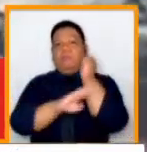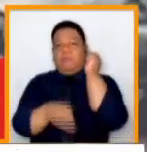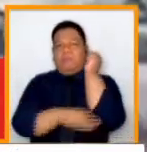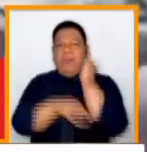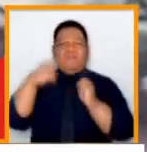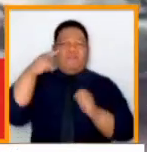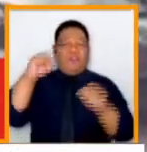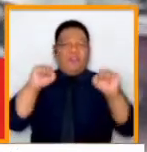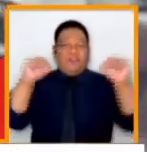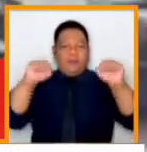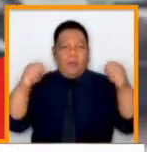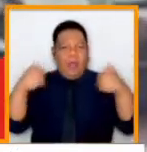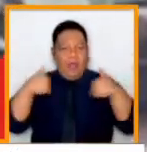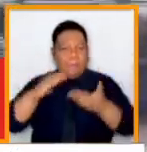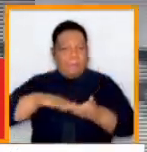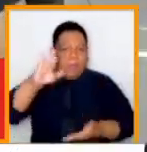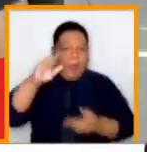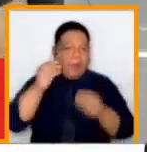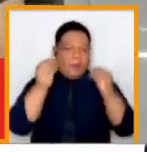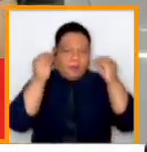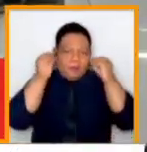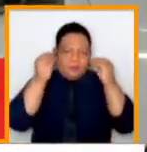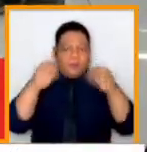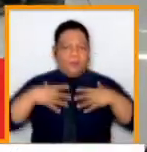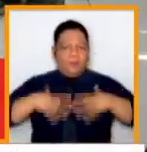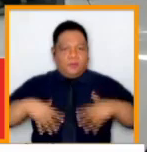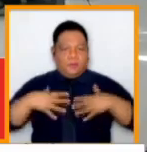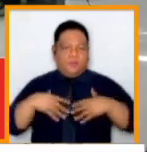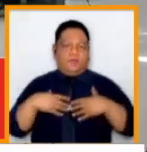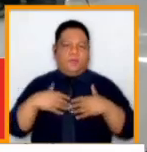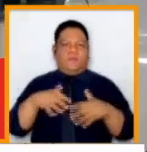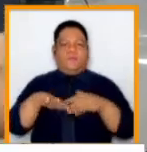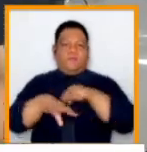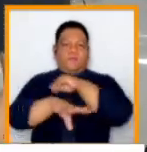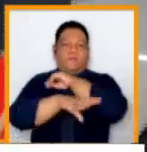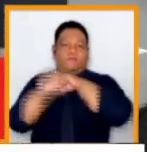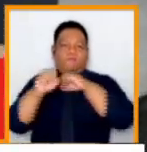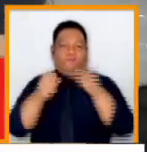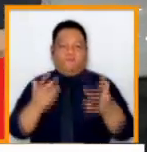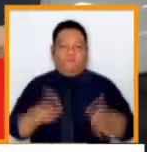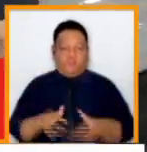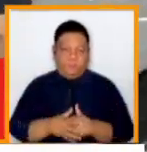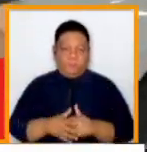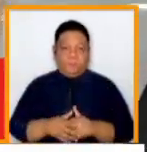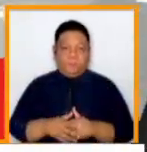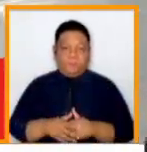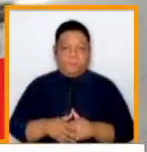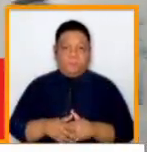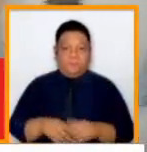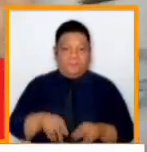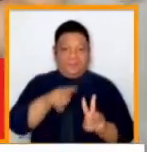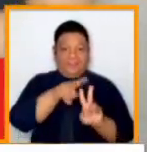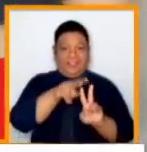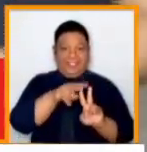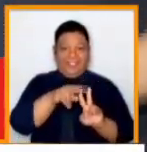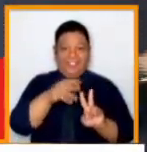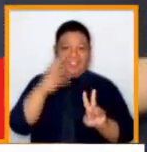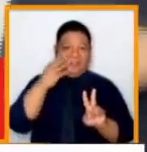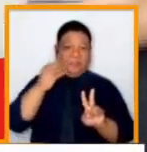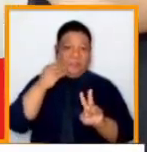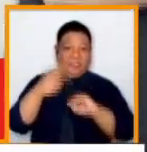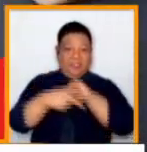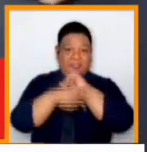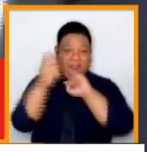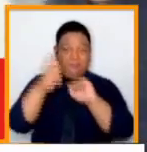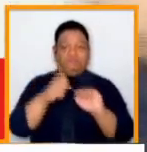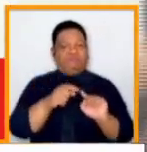ang nakuha naman sa pangalawang biktima. Hindi naman marap sa camera yung dalawang biktima, pero ang kwento nila, nung pagpunta nila sa likod ng kanilang mga